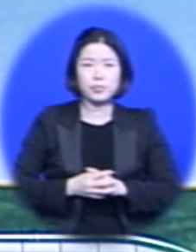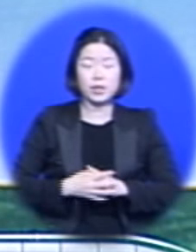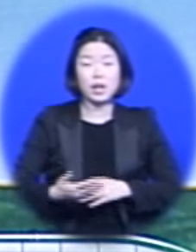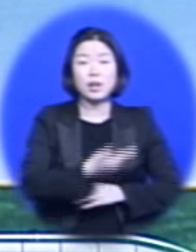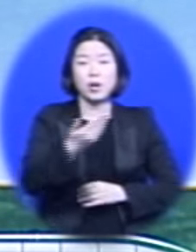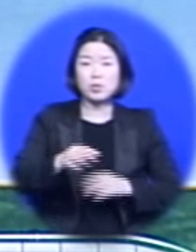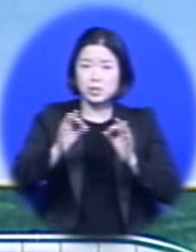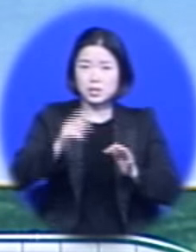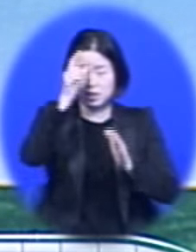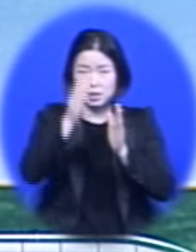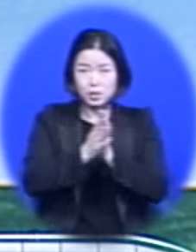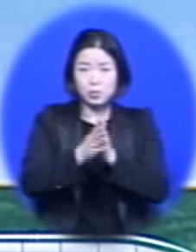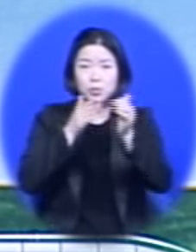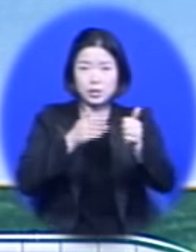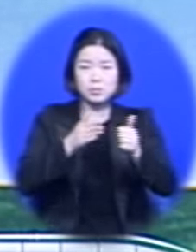여러분 이제 기도하십시다.